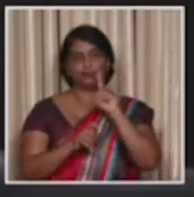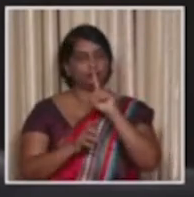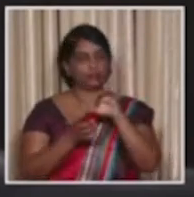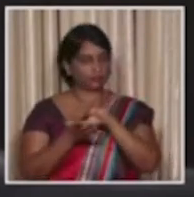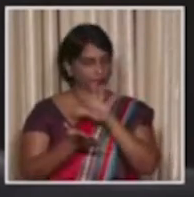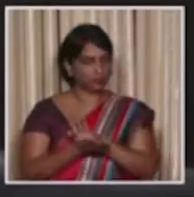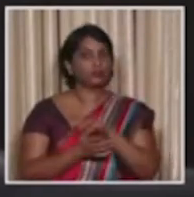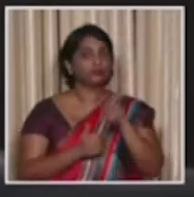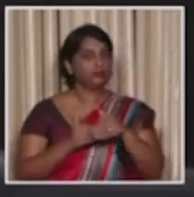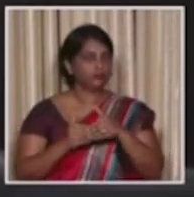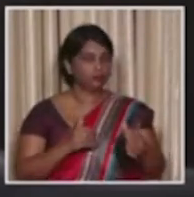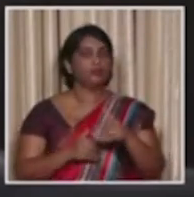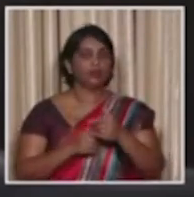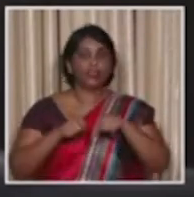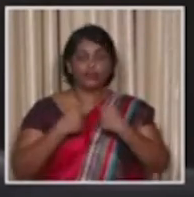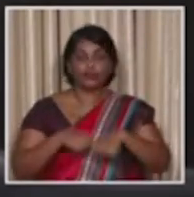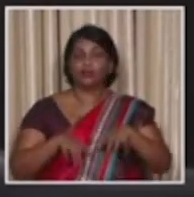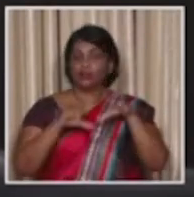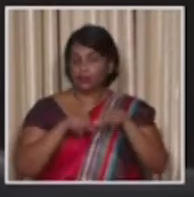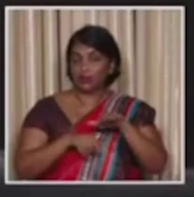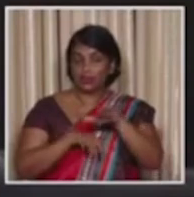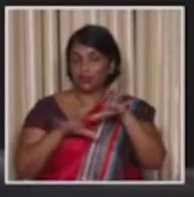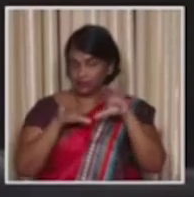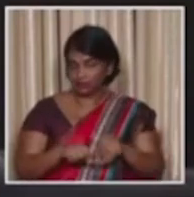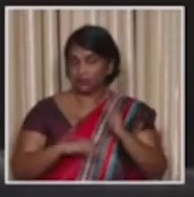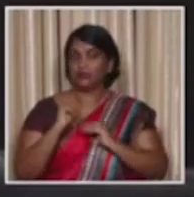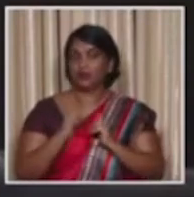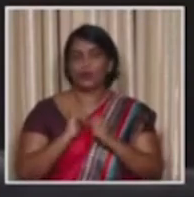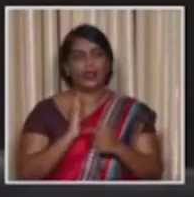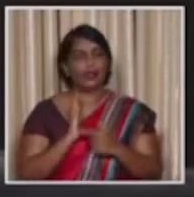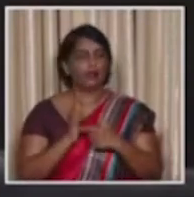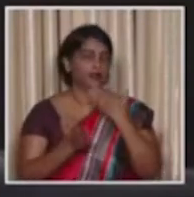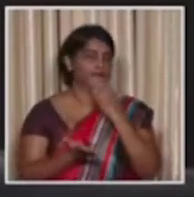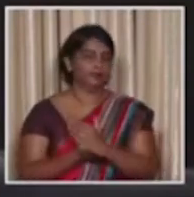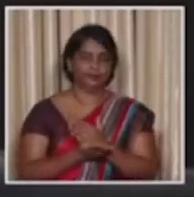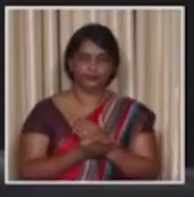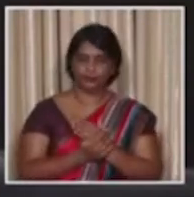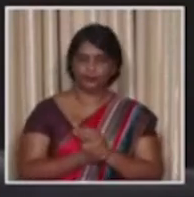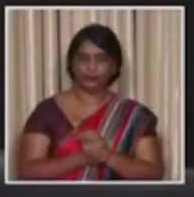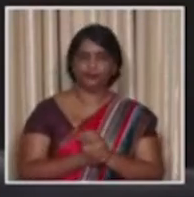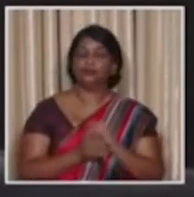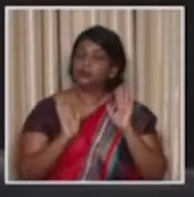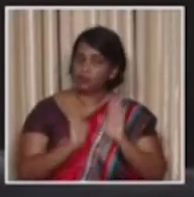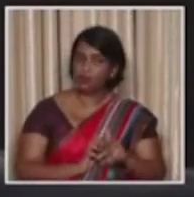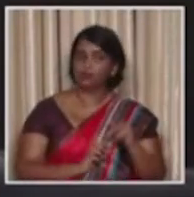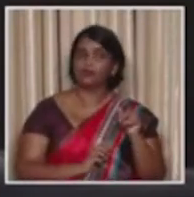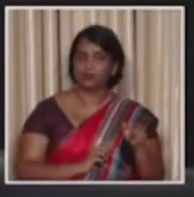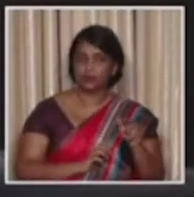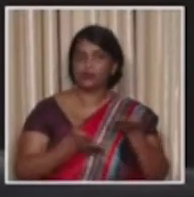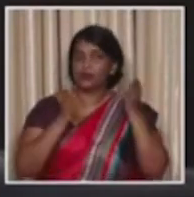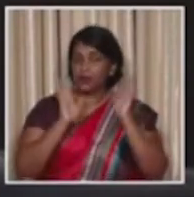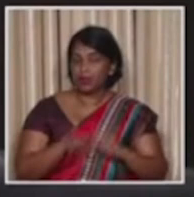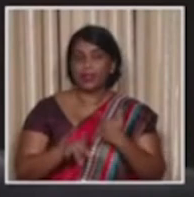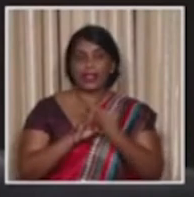ඇති අතර මේ වන විට ඉඩම් අත්පත් කර ගැනීමේ ක්‍රියාවලිය තාවකාලිකව අත්හිටවා ඇත. කෙසේ වෙතත්